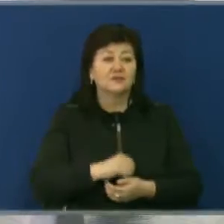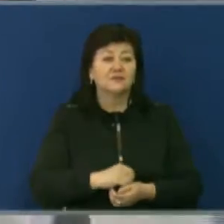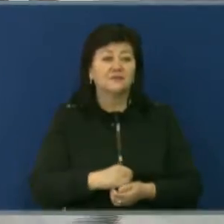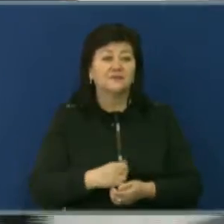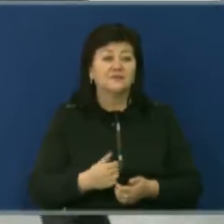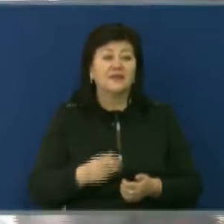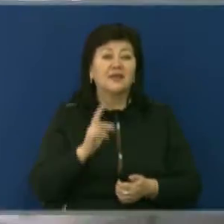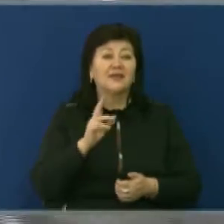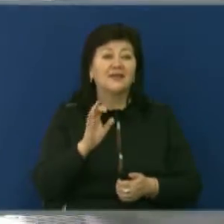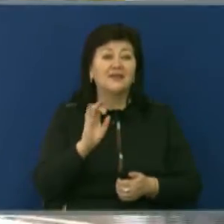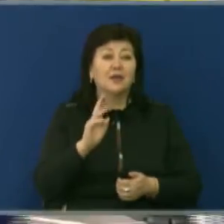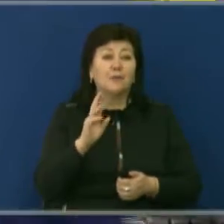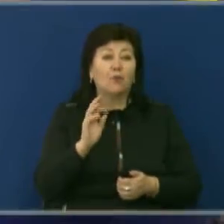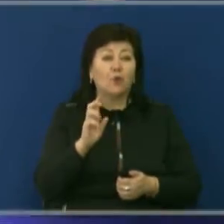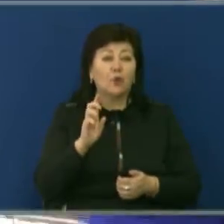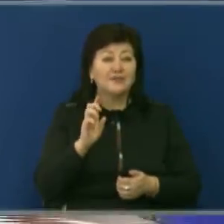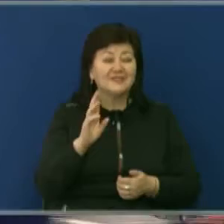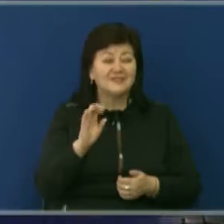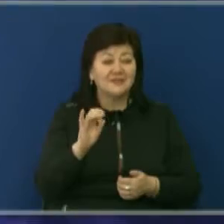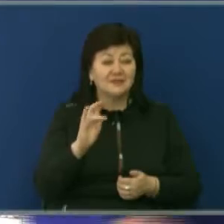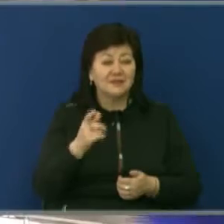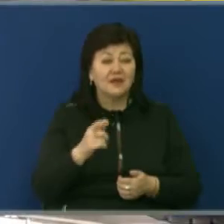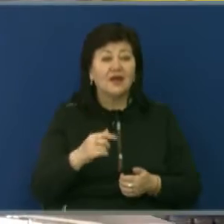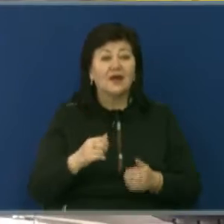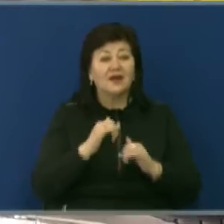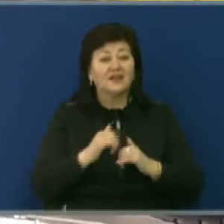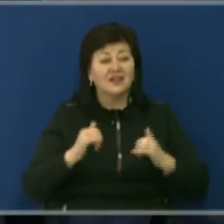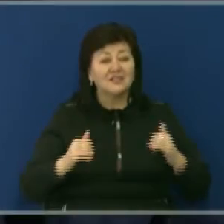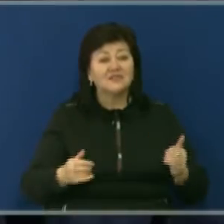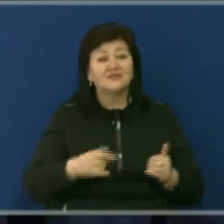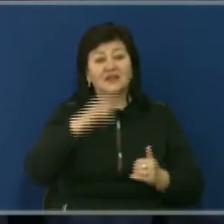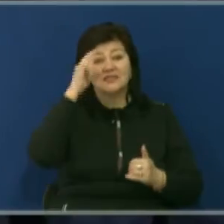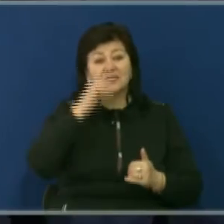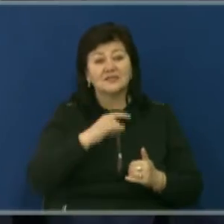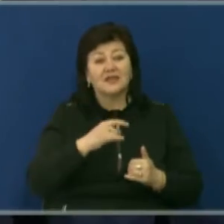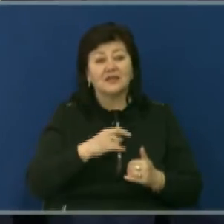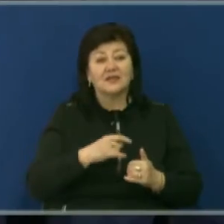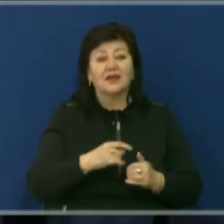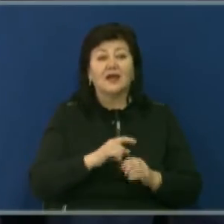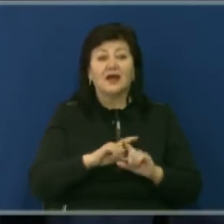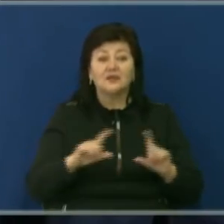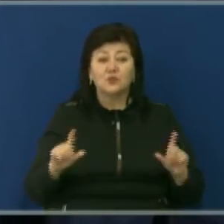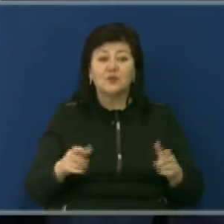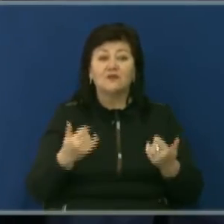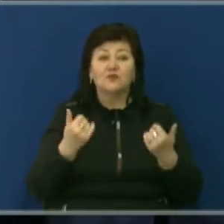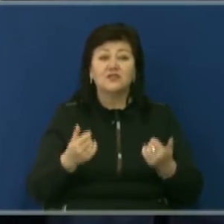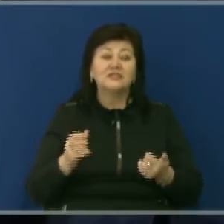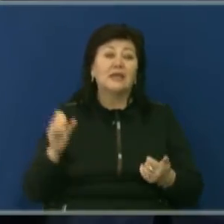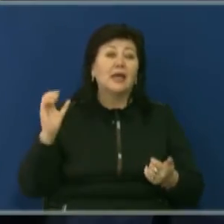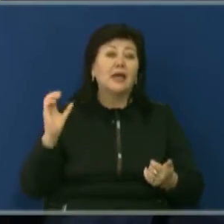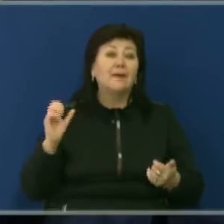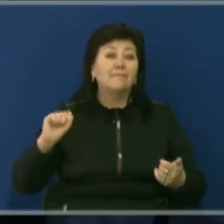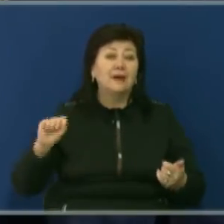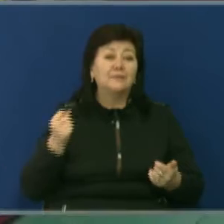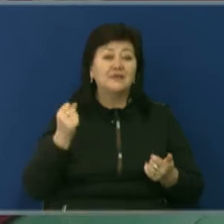Кикбоксинг бұқаралық спорт түрі ретінде Қазақстанда өте жақсы дамыған. Бұған спортшылардың ауқымды жарыстарда қол жеткізген жеңістері дәлел бола